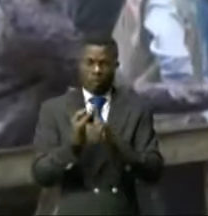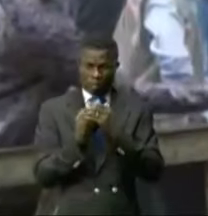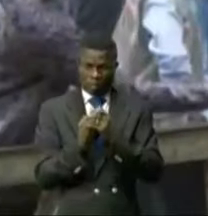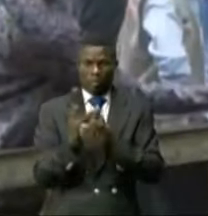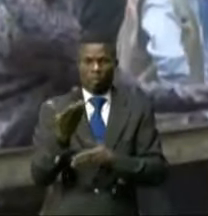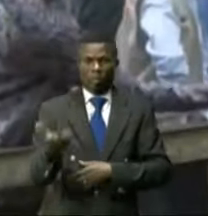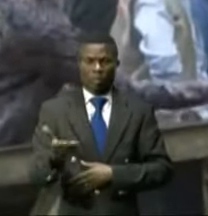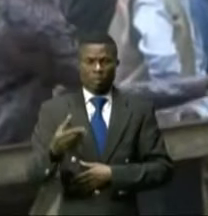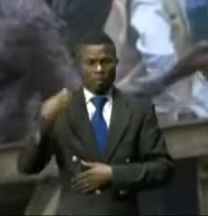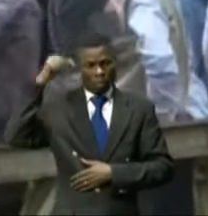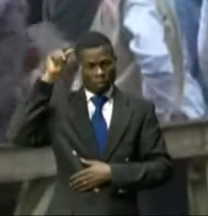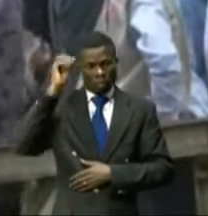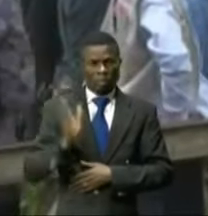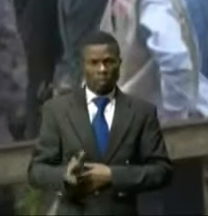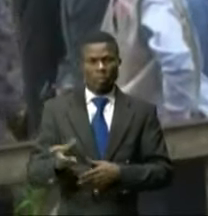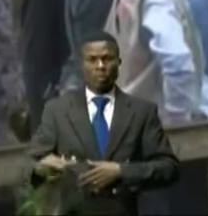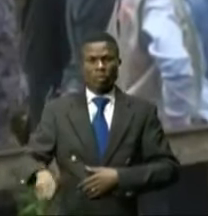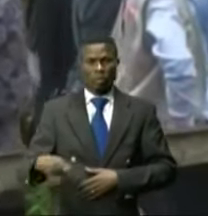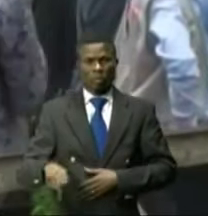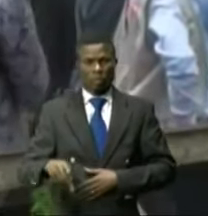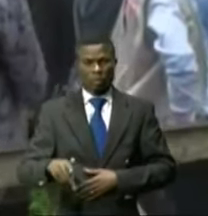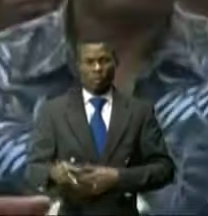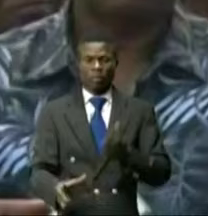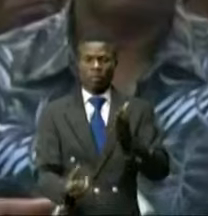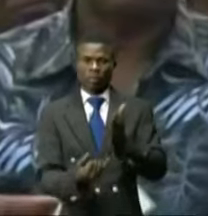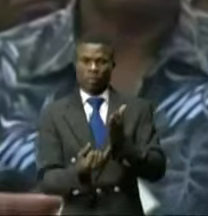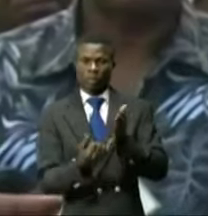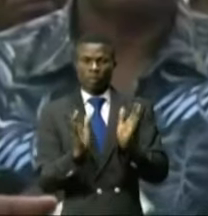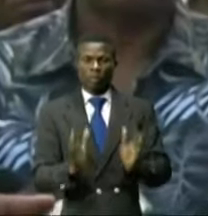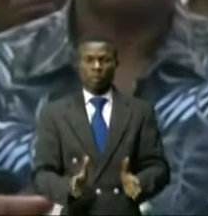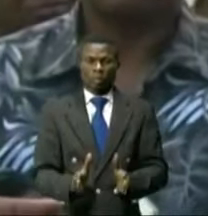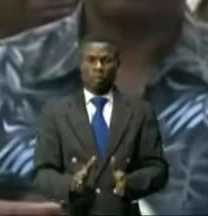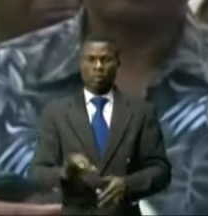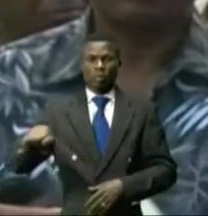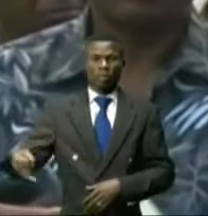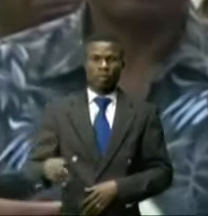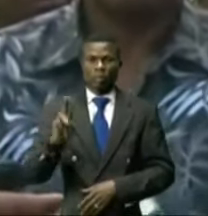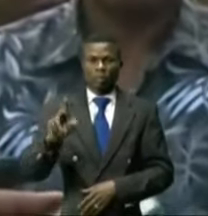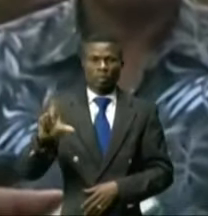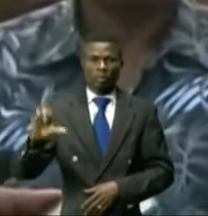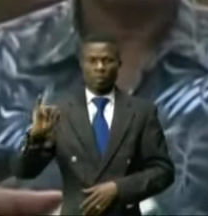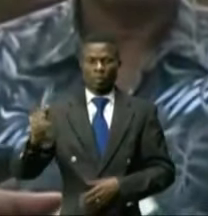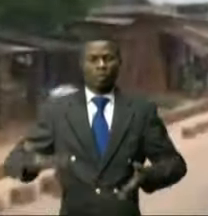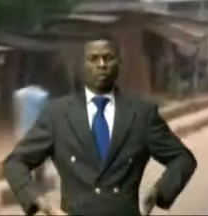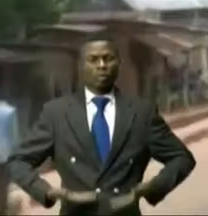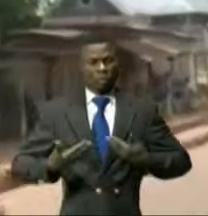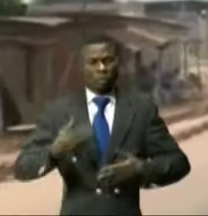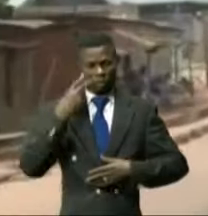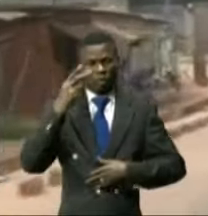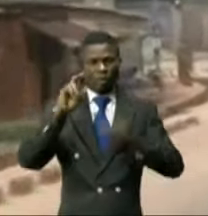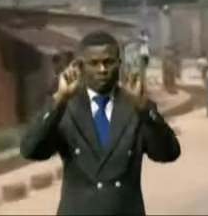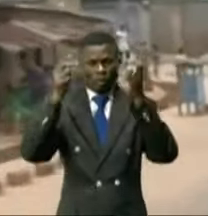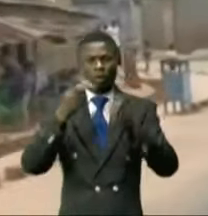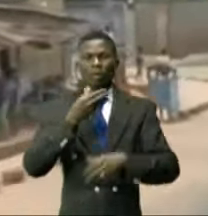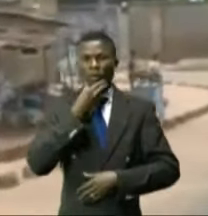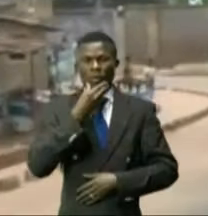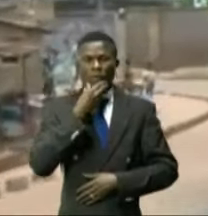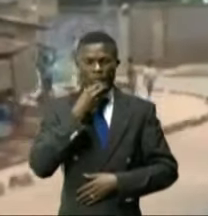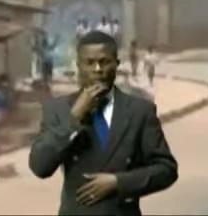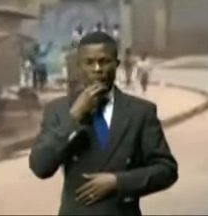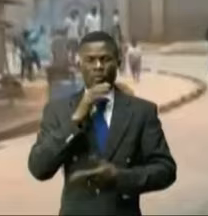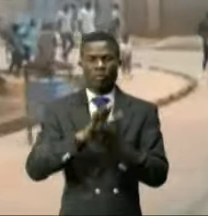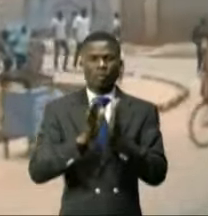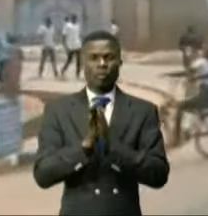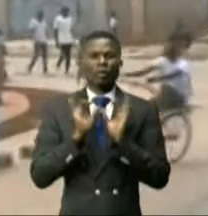à l'autre. La gouverneure de province a des intérimés. Julie Kalengakabongo s'est dit heureuse de voir la ville de Mbujimayi porter